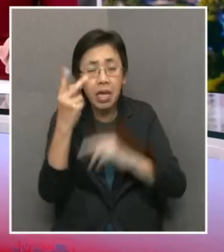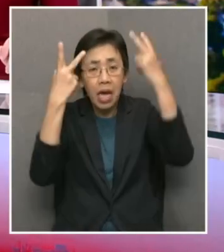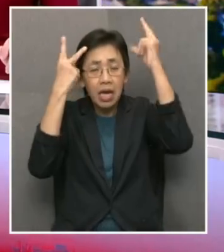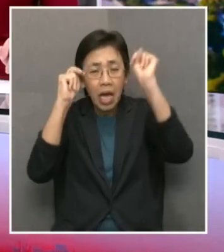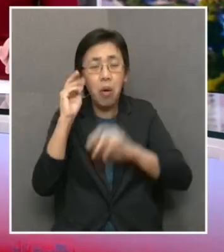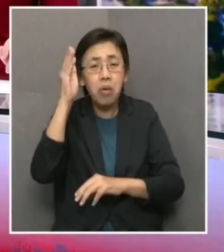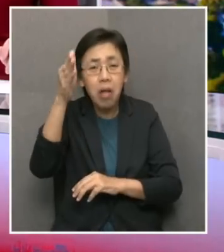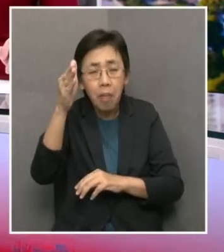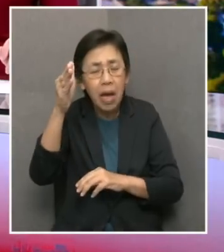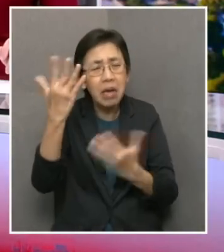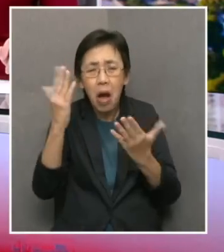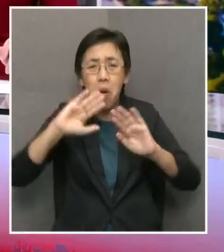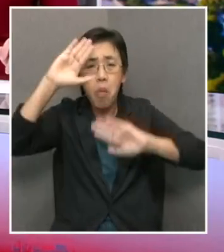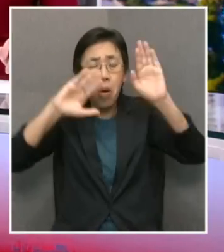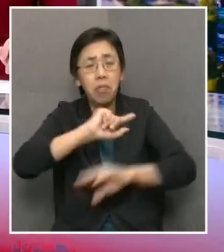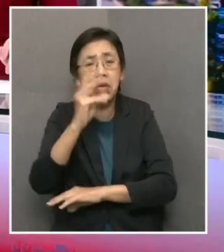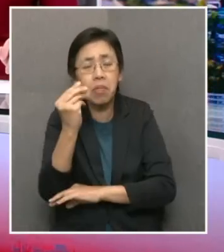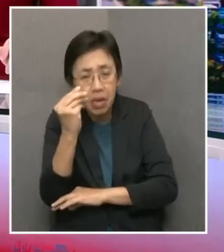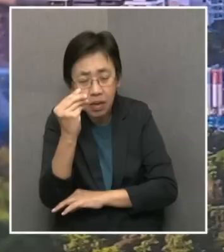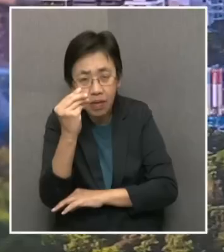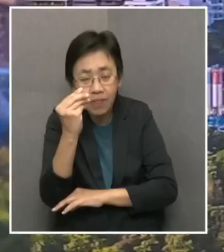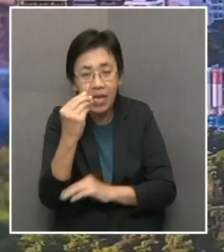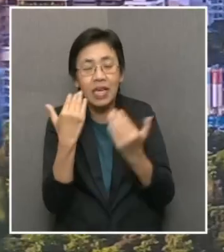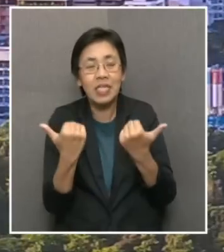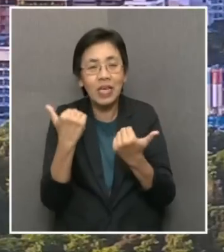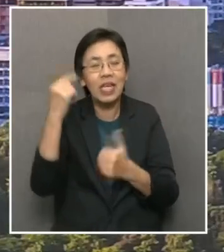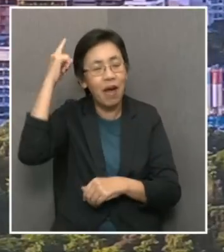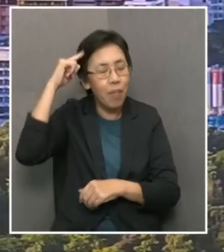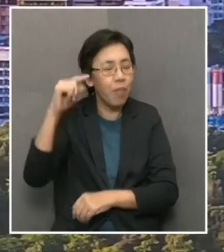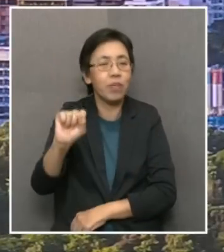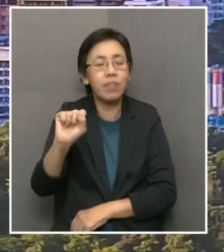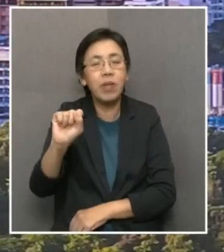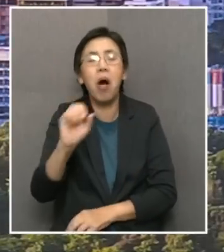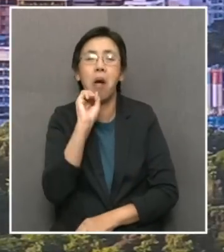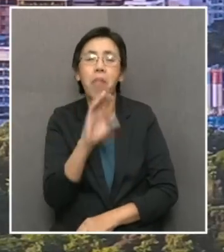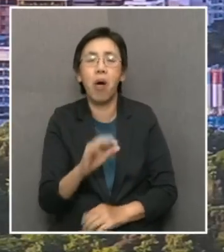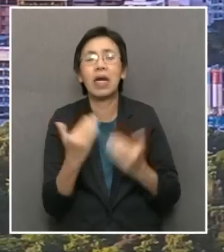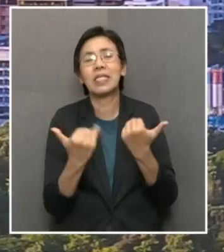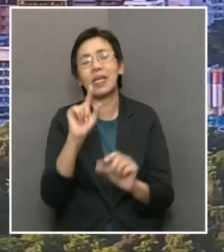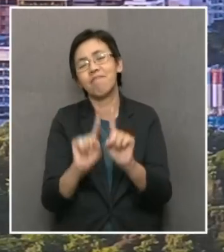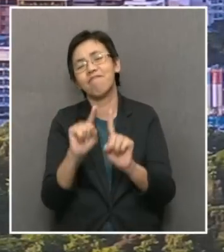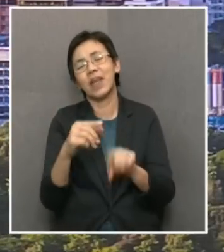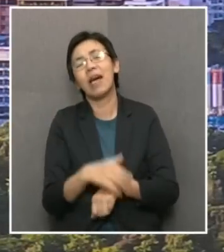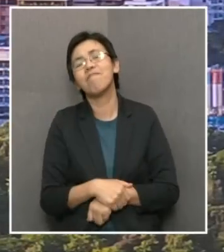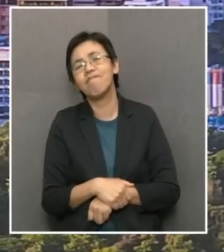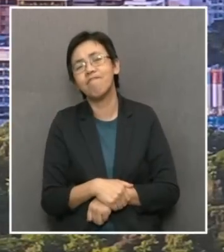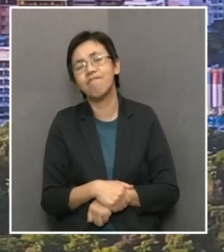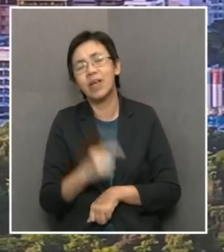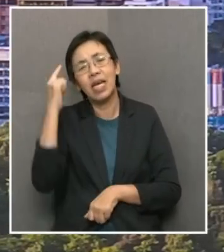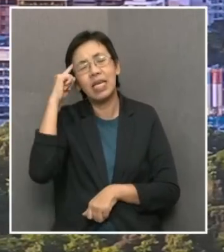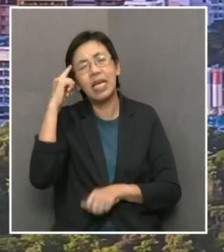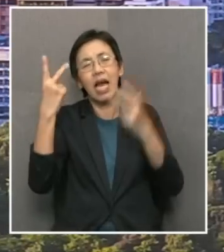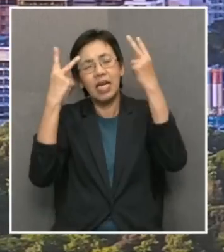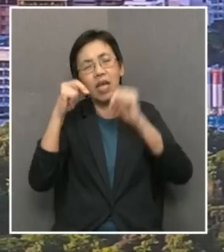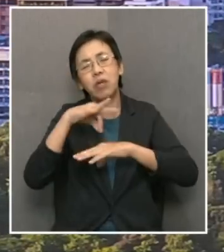ไปเนี่ยเมื่อไหร่กันแน่ล่าสุดนี้นายสุวัฒน์ลิปตพัลพนะครับได้ยืนยันนะครับบอกว่าประเมินแล้วเนี่ยน่าจะเห็นนายกและการจัดตั้งรัฐบาล